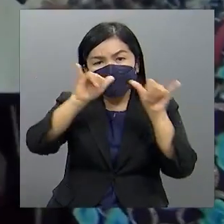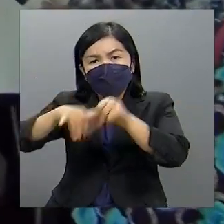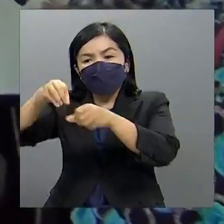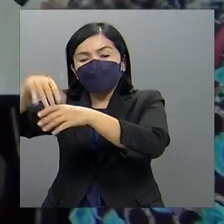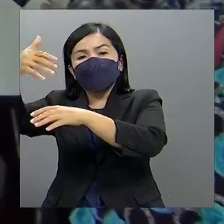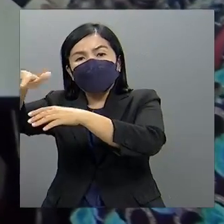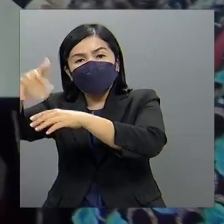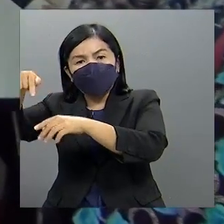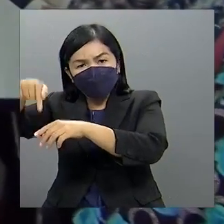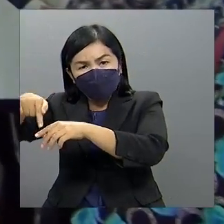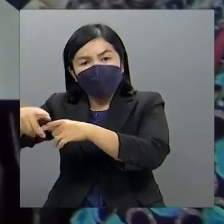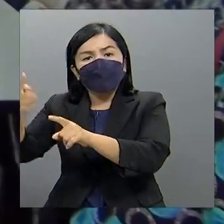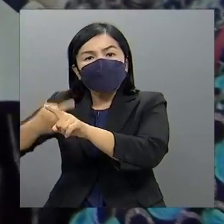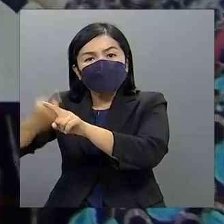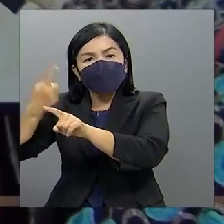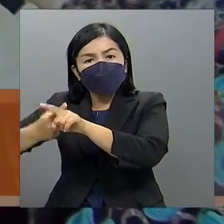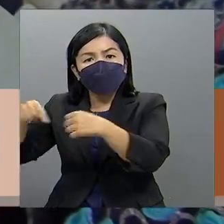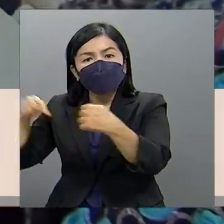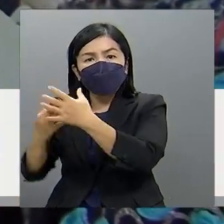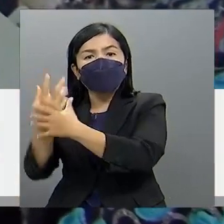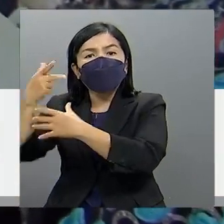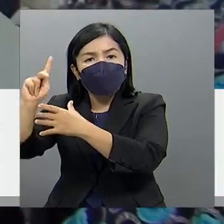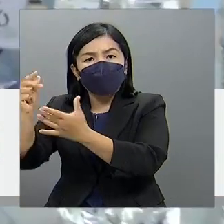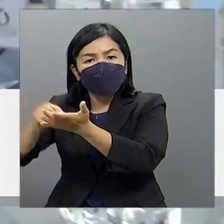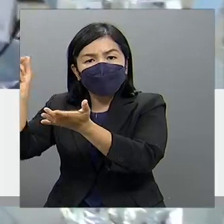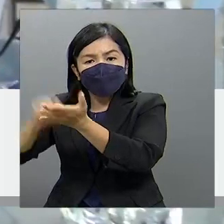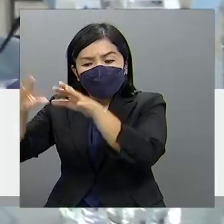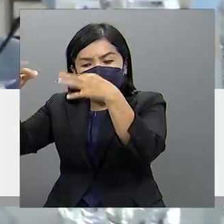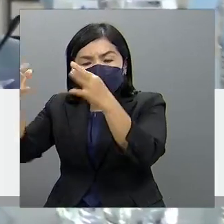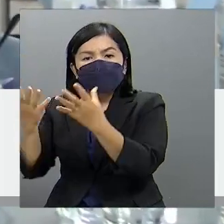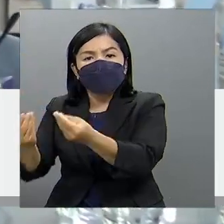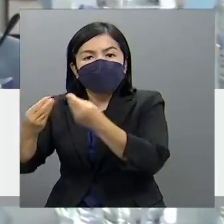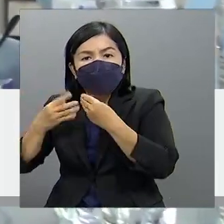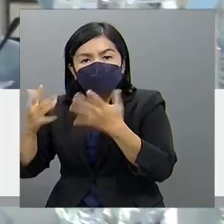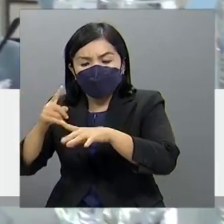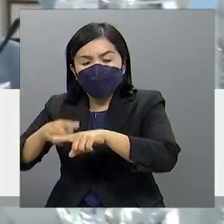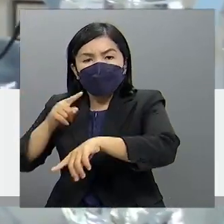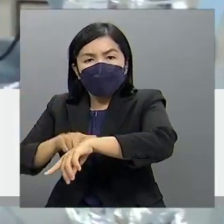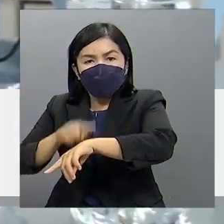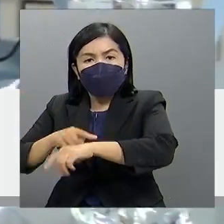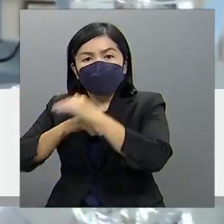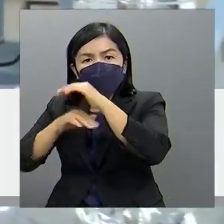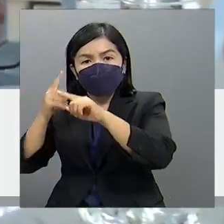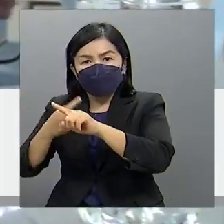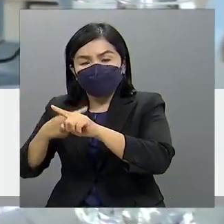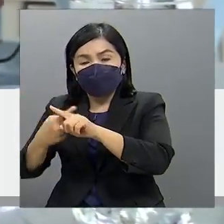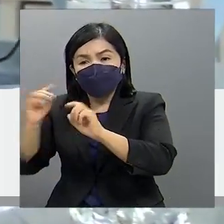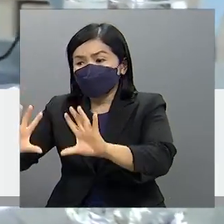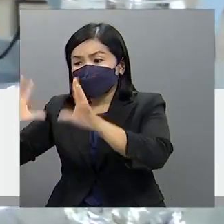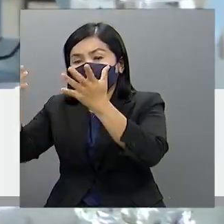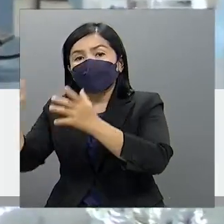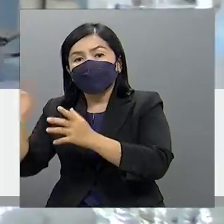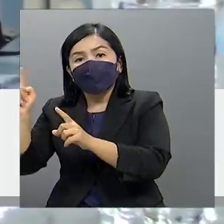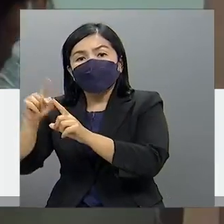ชาวบ้าน 493ครัวเรือนมาประชุมร่วมกันนะคะเพื่อที่จะกำหนดทิศทางการ